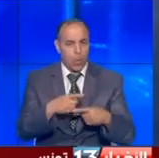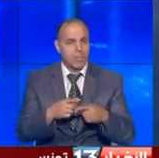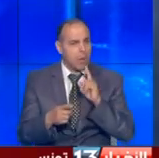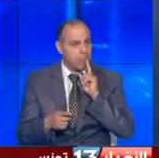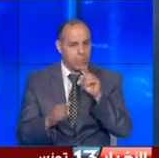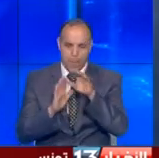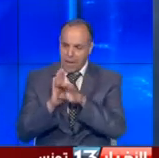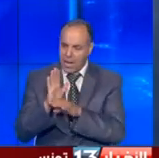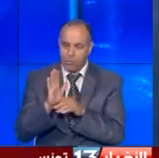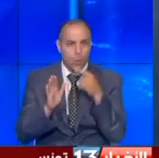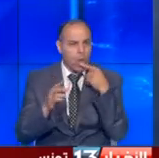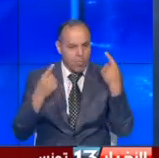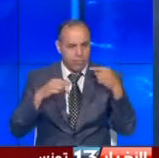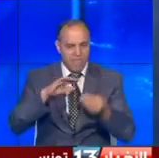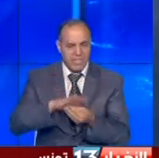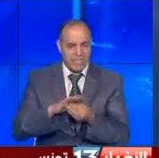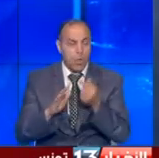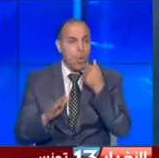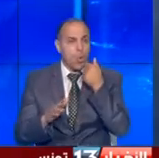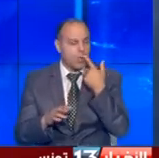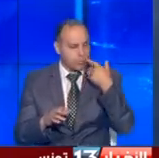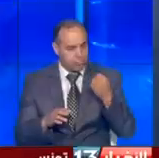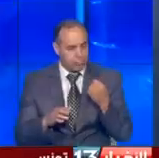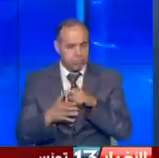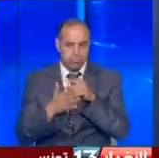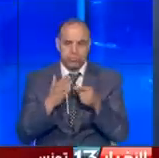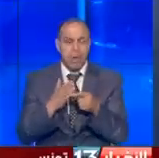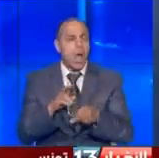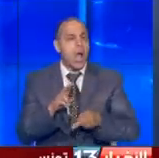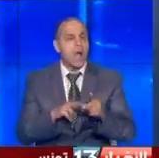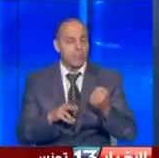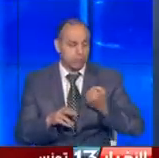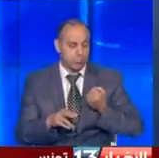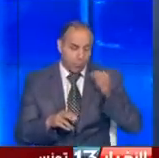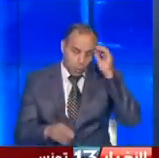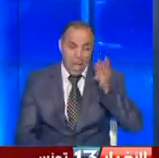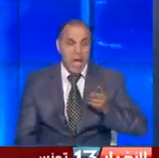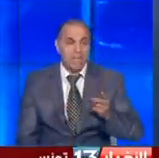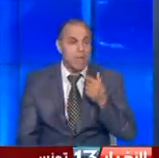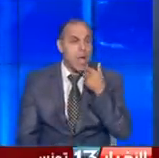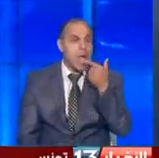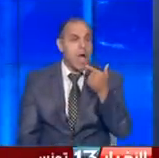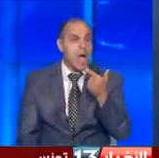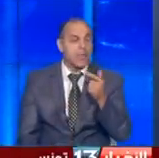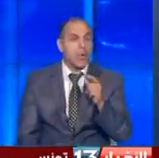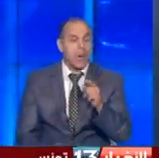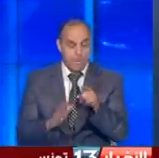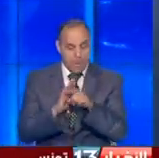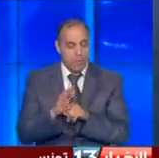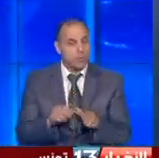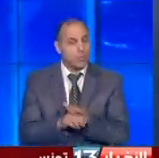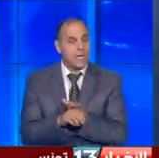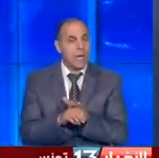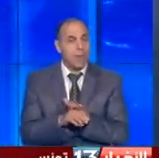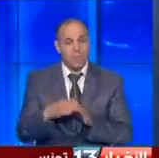تنفيذ مخططاتها في محاربة الفساد مصنفة إياه من أكبر الجرائم في تونس، ووضعت لذلك خطة